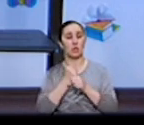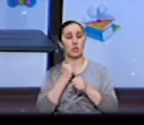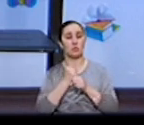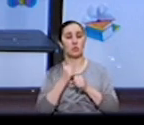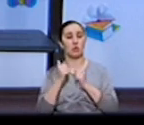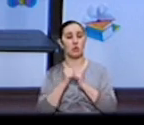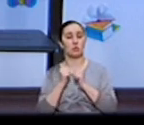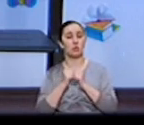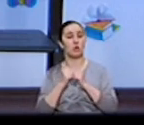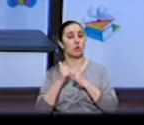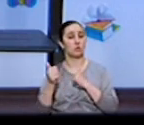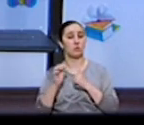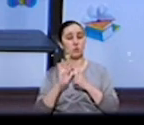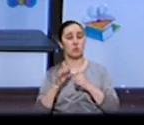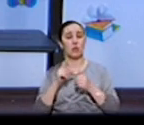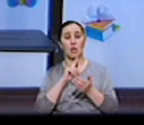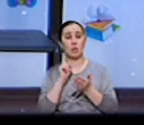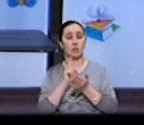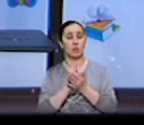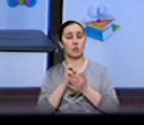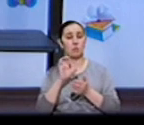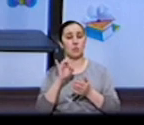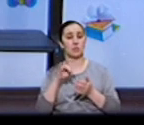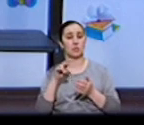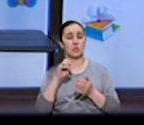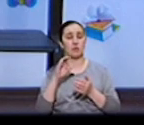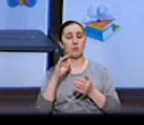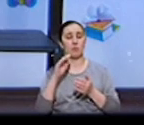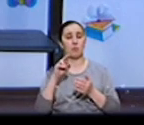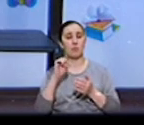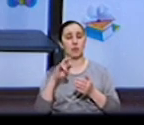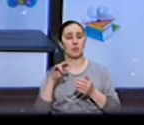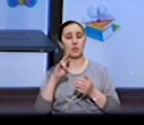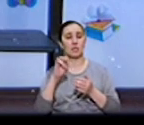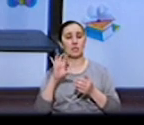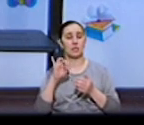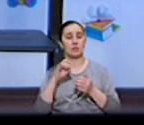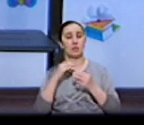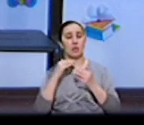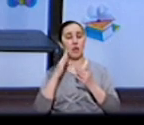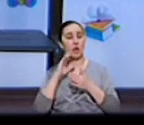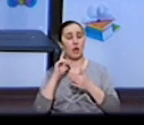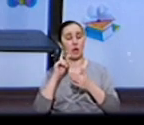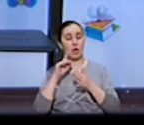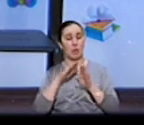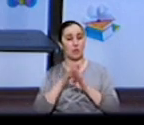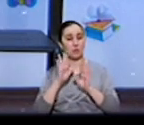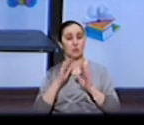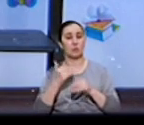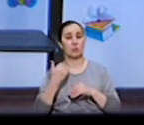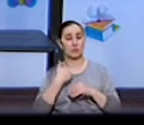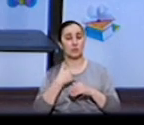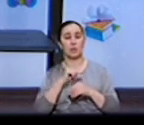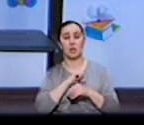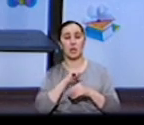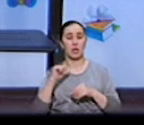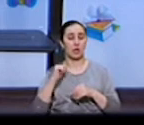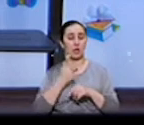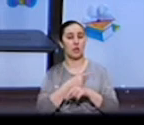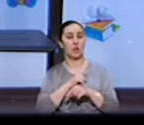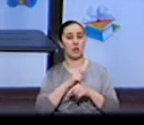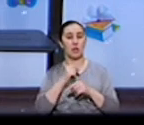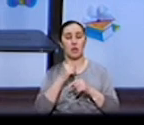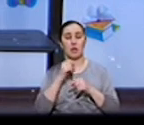qilib yonimizdan qochirmasak, albatta berdaq pand nasihatlariga amal qilsak, biz eng